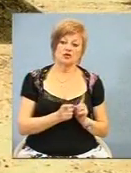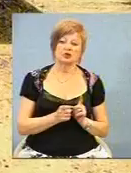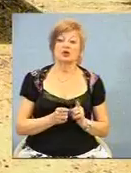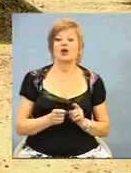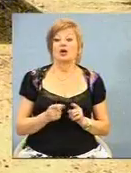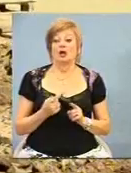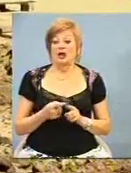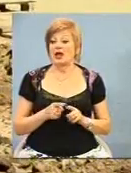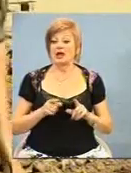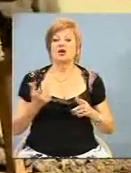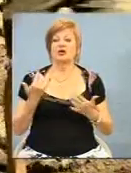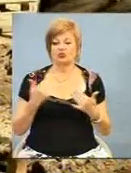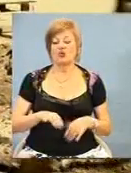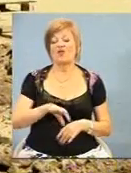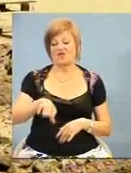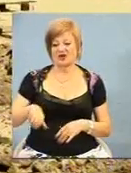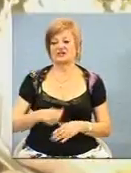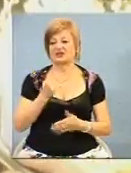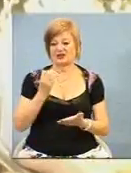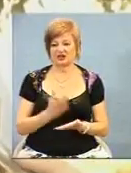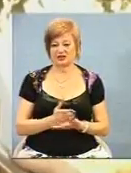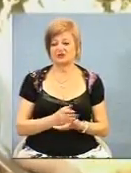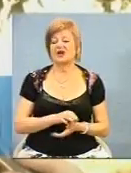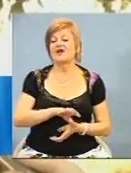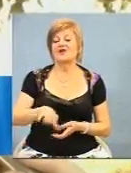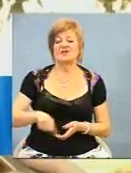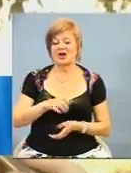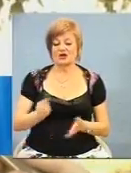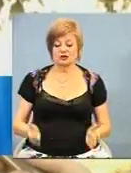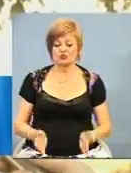не здали, але вандали вже відзначилися. Воровство урн,